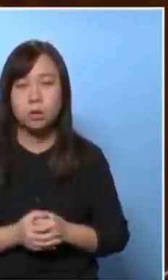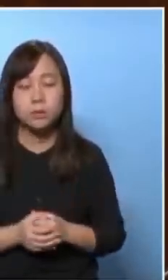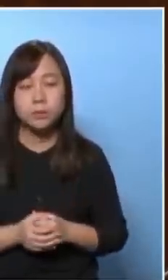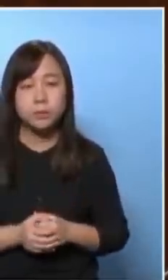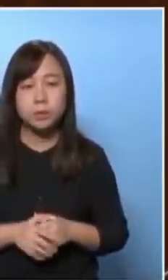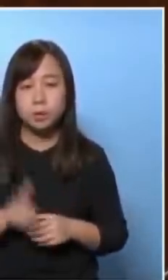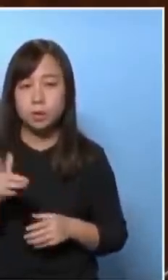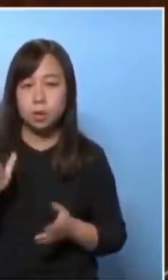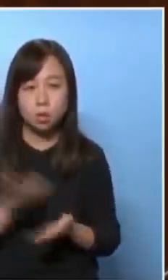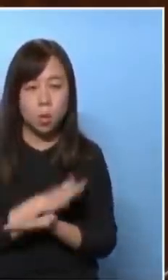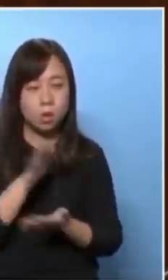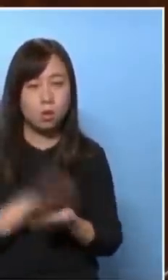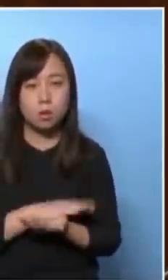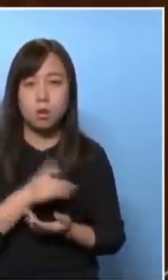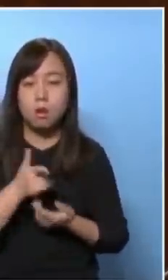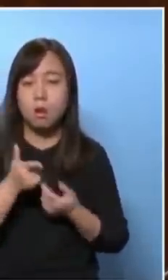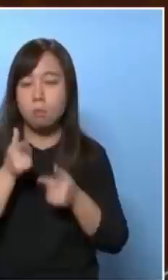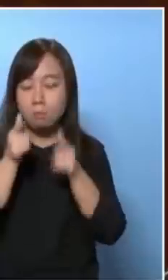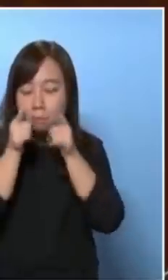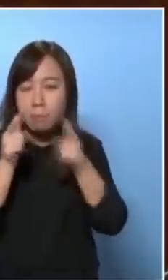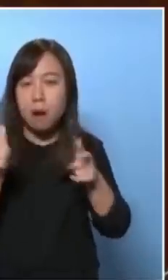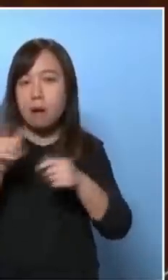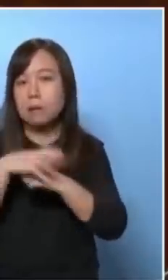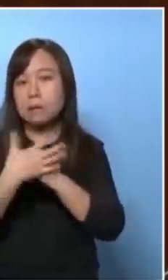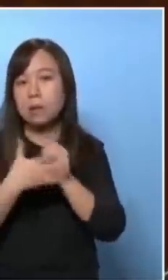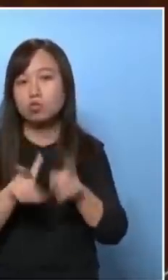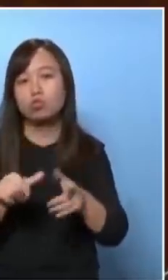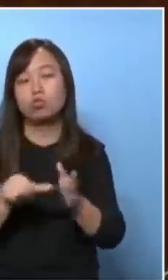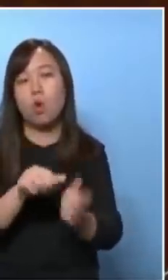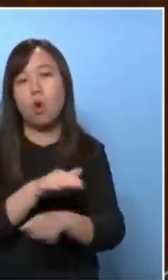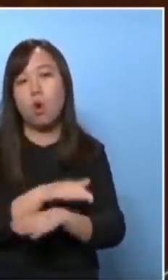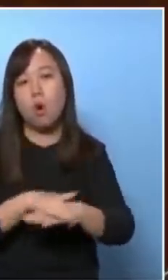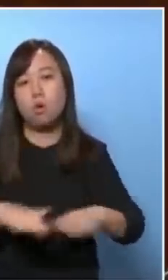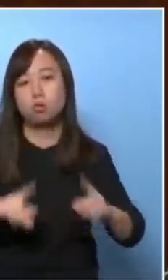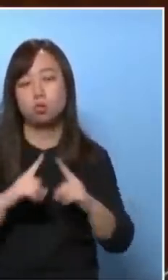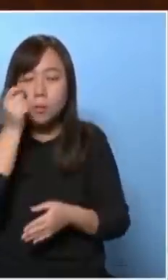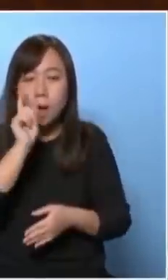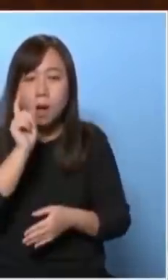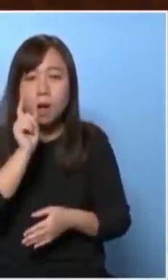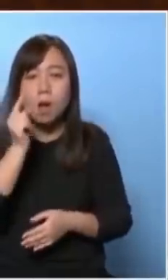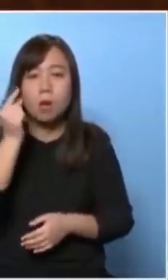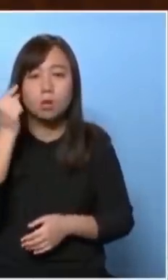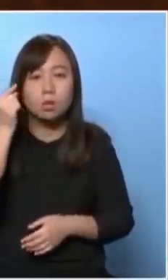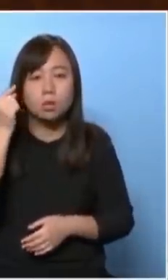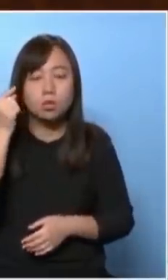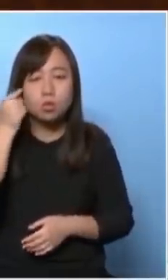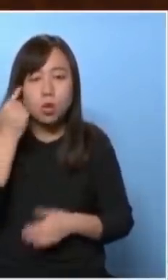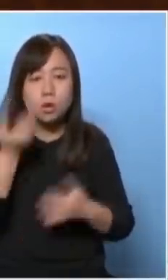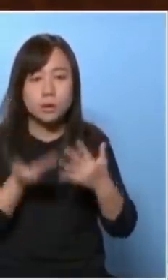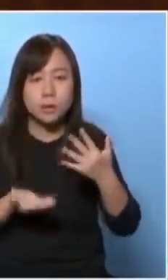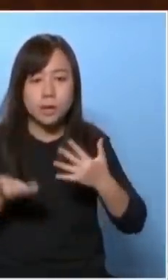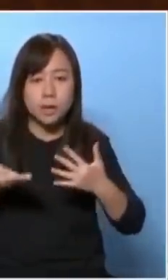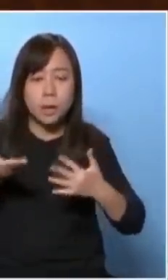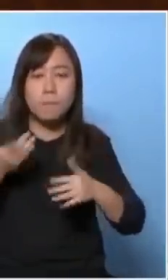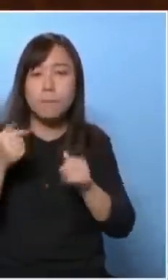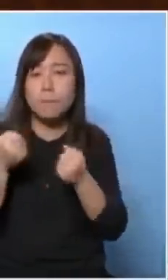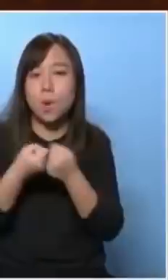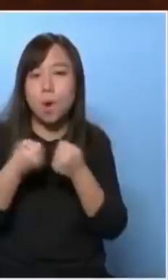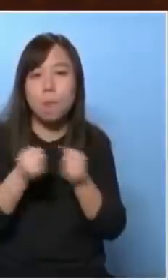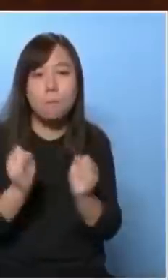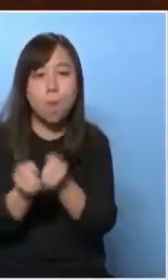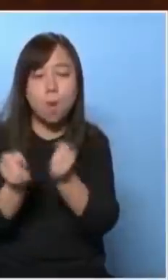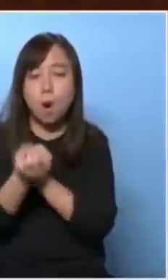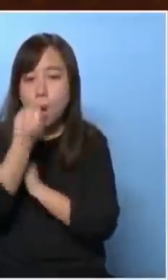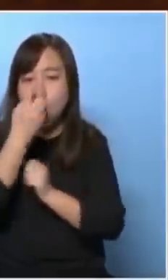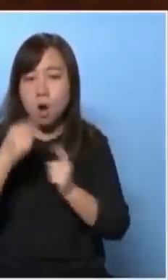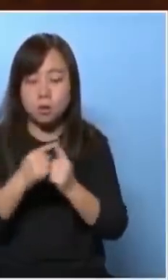為香港贏得了我們是世界其中有最安全城市，願意不斷升級的暴力來破壞香港